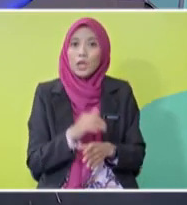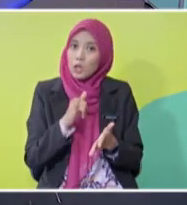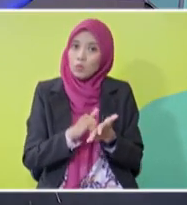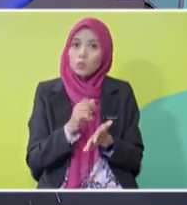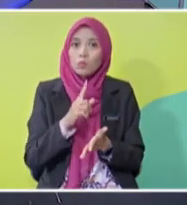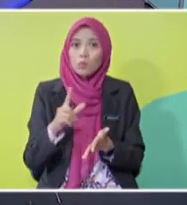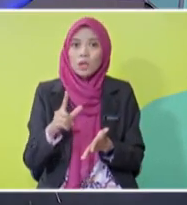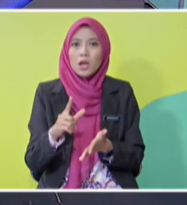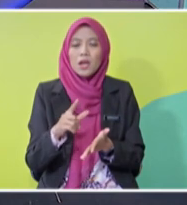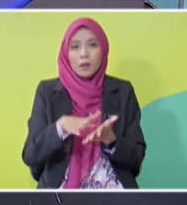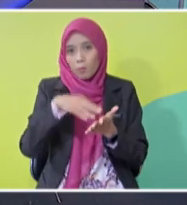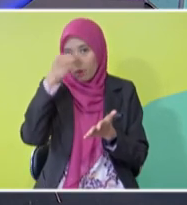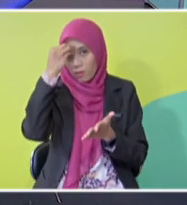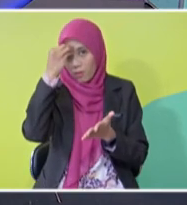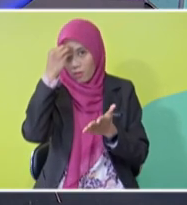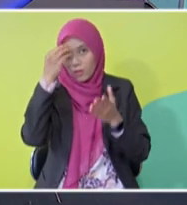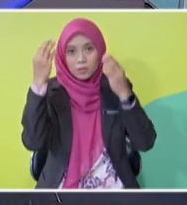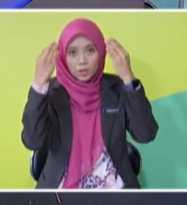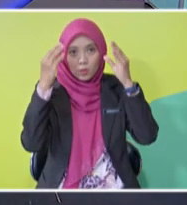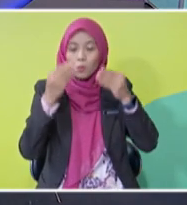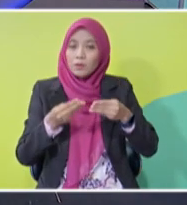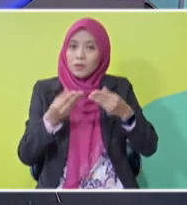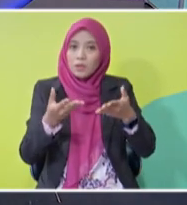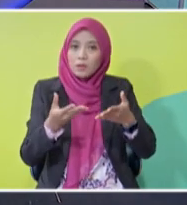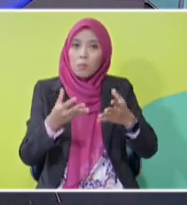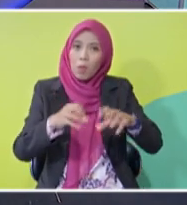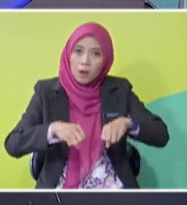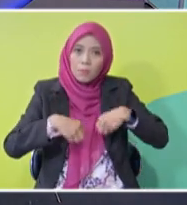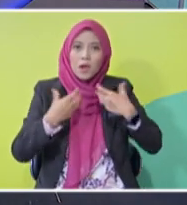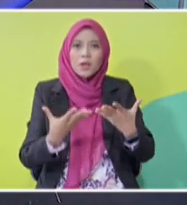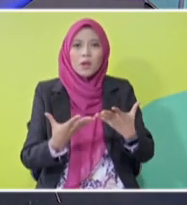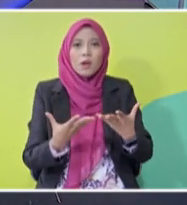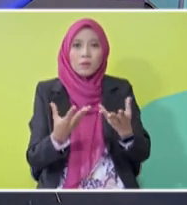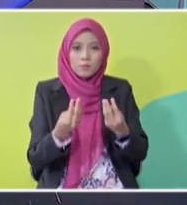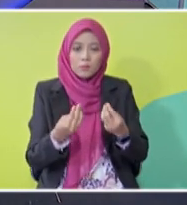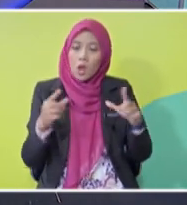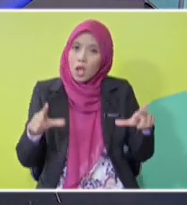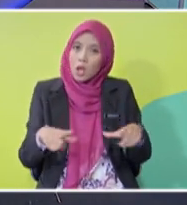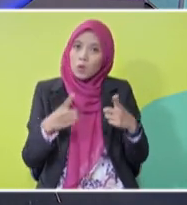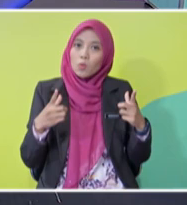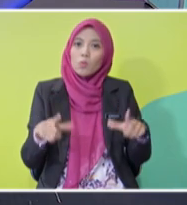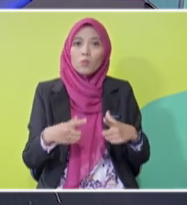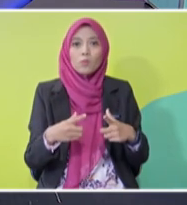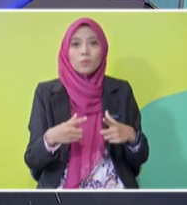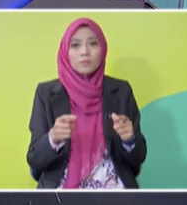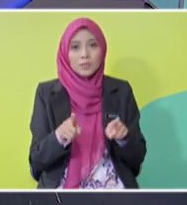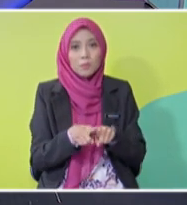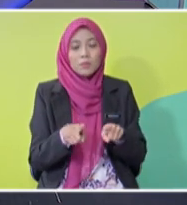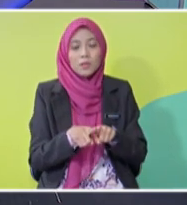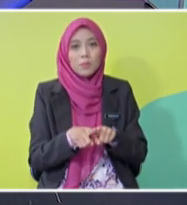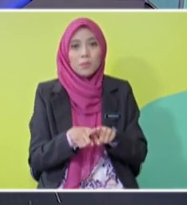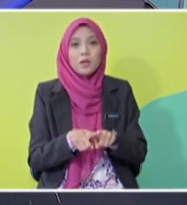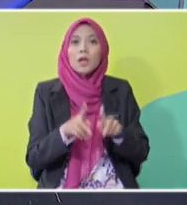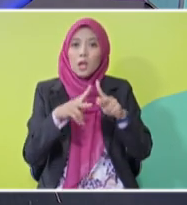berikan kepada kita Bagaimana untuk kita lakukan activity ini bersama keluarga di rumah dalam